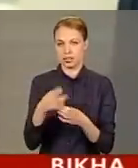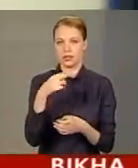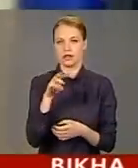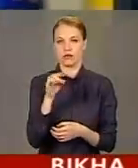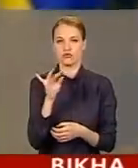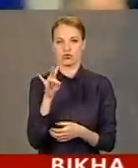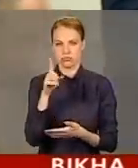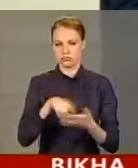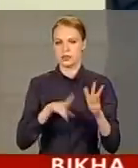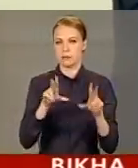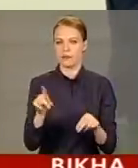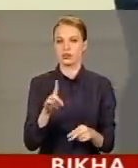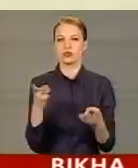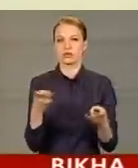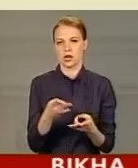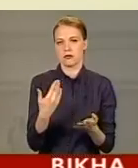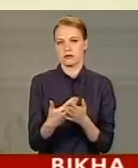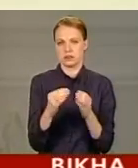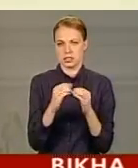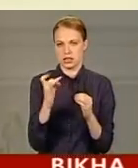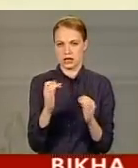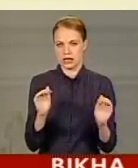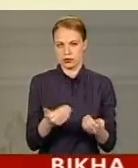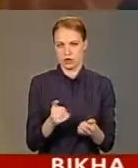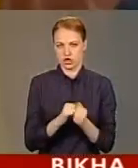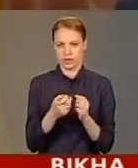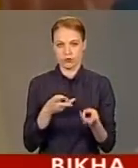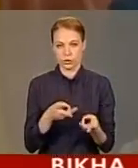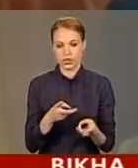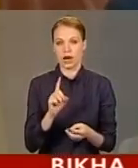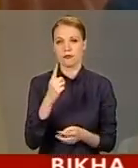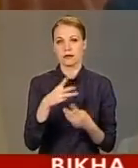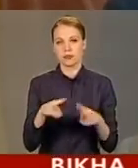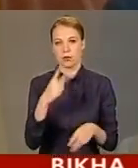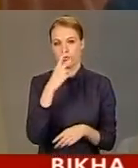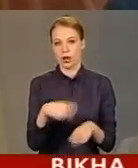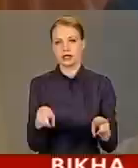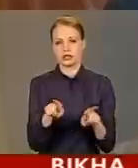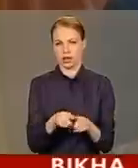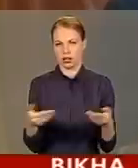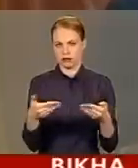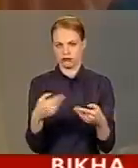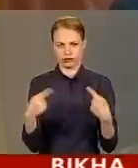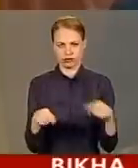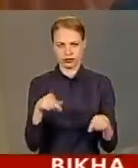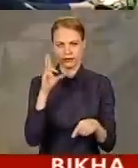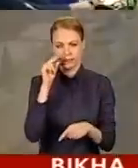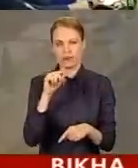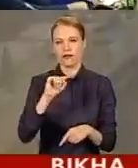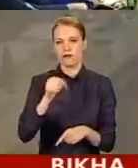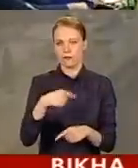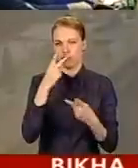Демчишин запевнив, що треба майже в 10 разів менше тонн вугілля. Прем'єр, побачивши такі нестиковки у цифрах,